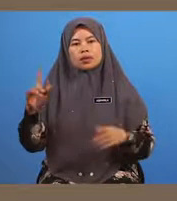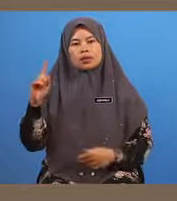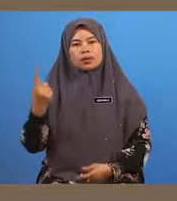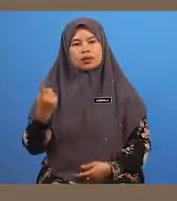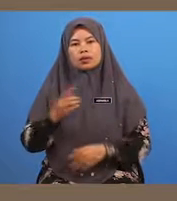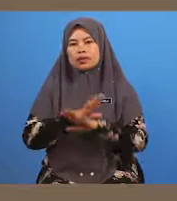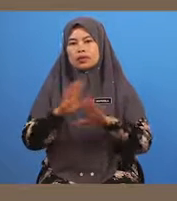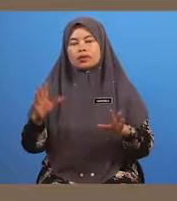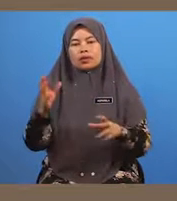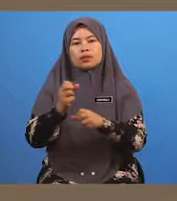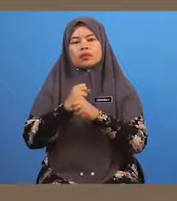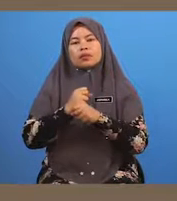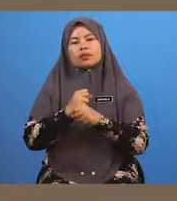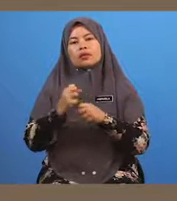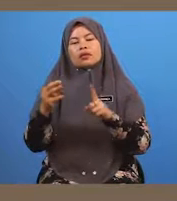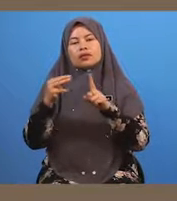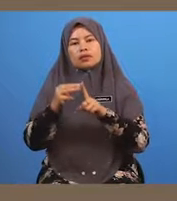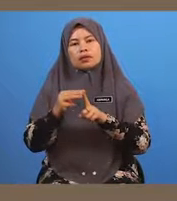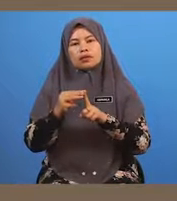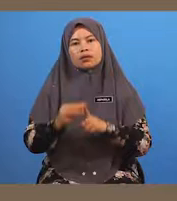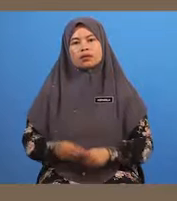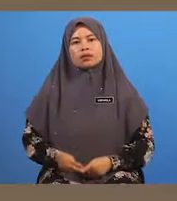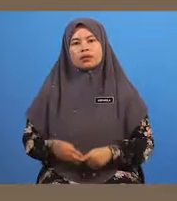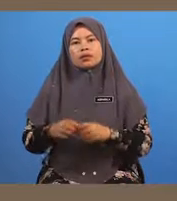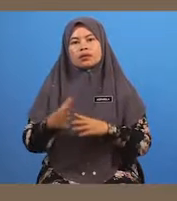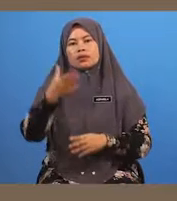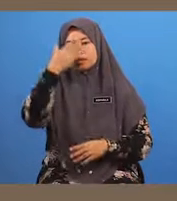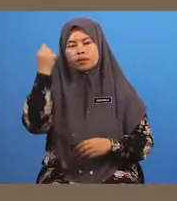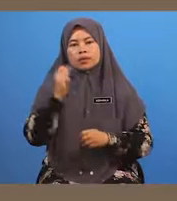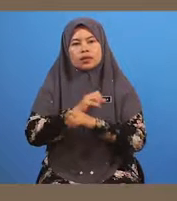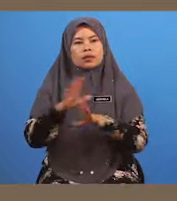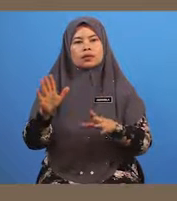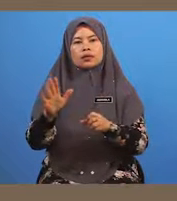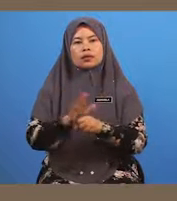yang diberi tidak lengkap. InsyaAllah jelas ya murid-murid tentang